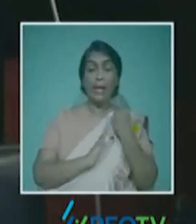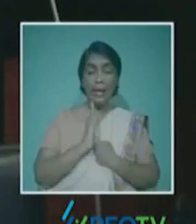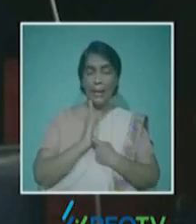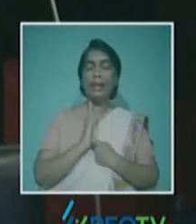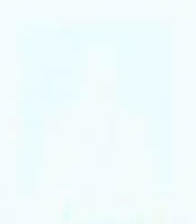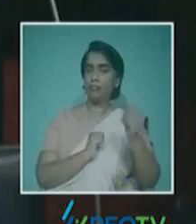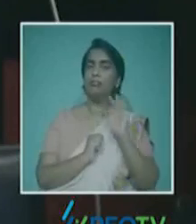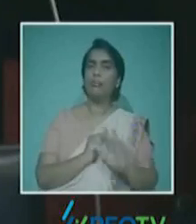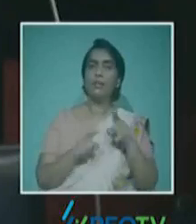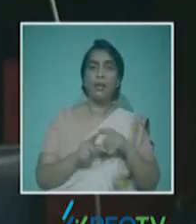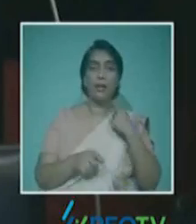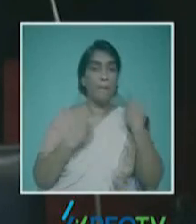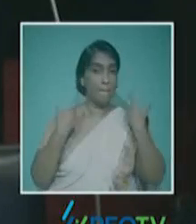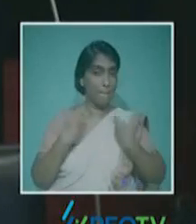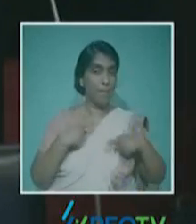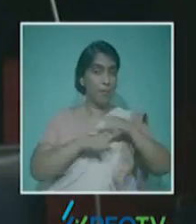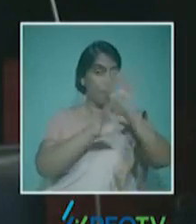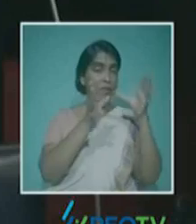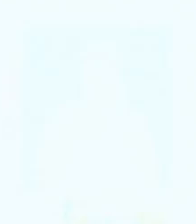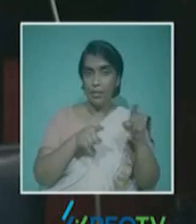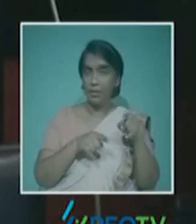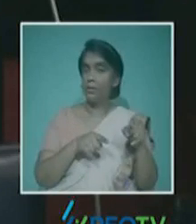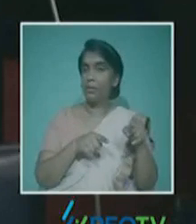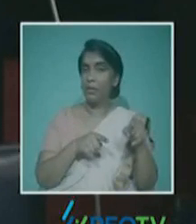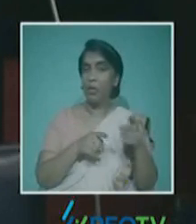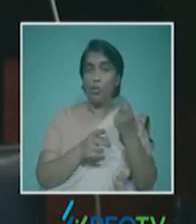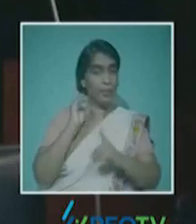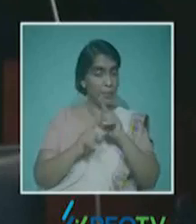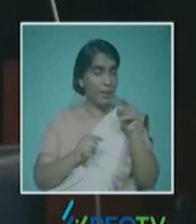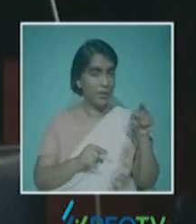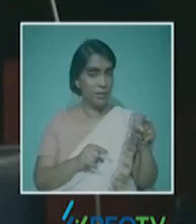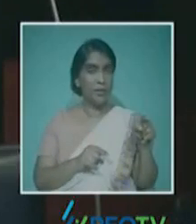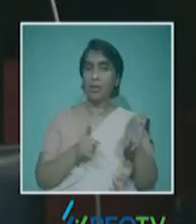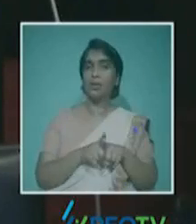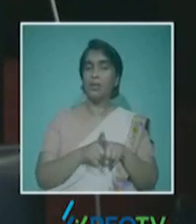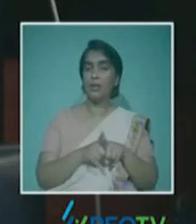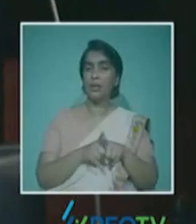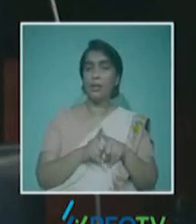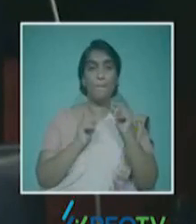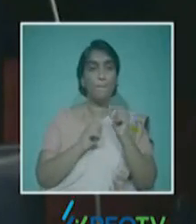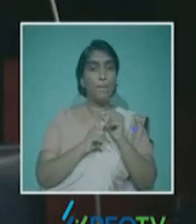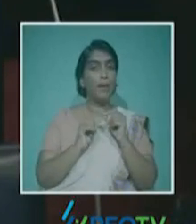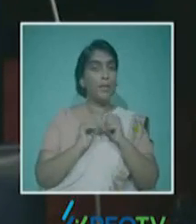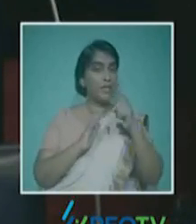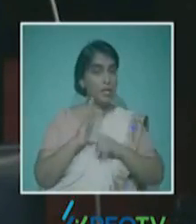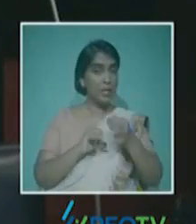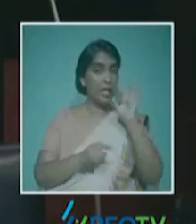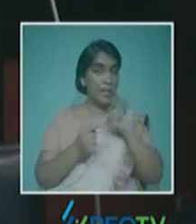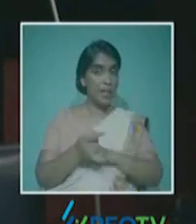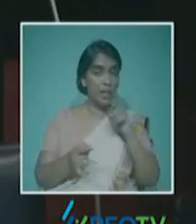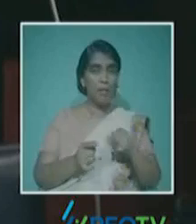කරන්න කටයුතු කරන්න. රාජපක්ෂ ඒ පවුල් කණ්ඩායම විතරක් නෙමෙයි, මුදල් අමාත්‍යාංශයේ ඒ ලේකම්වරයා PP ජයසුන්දර ජනාධි